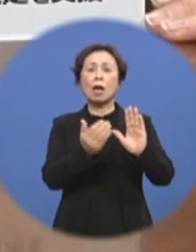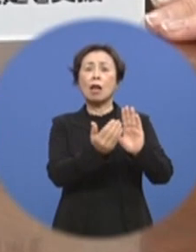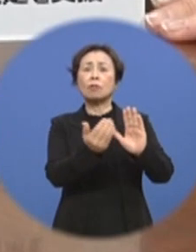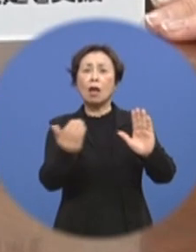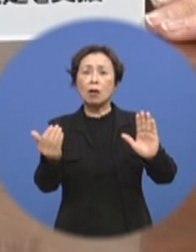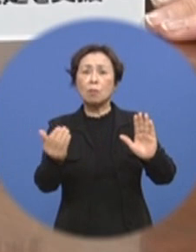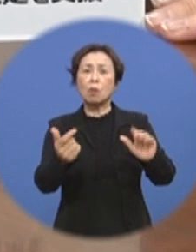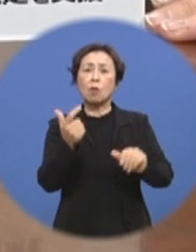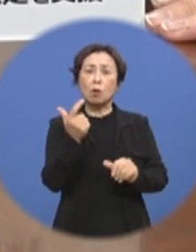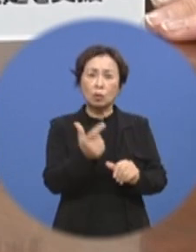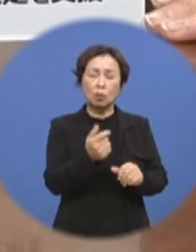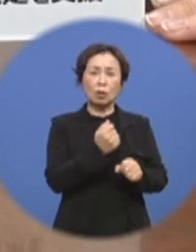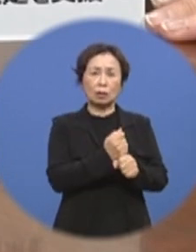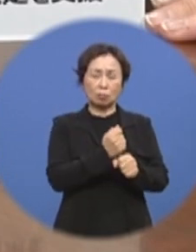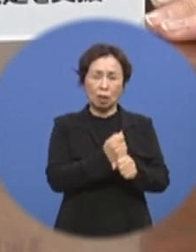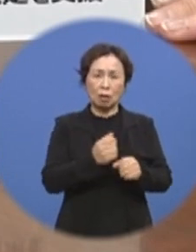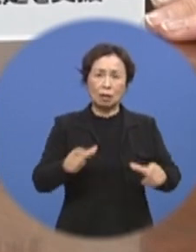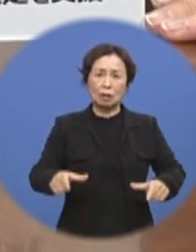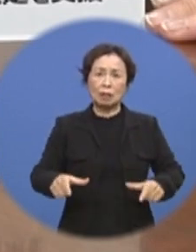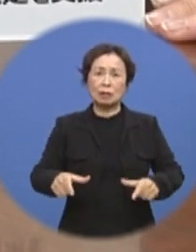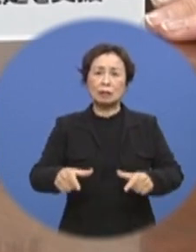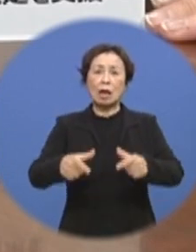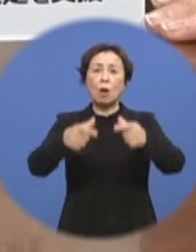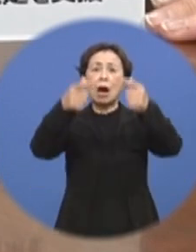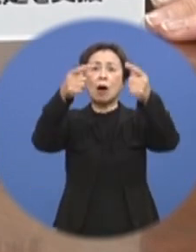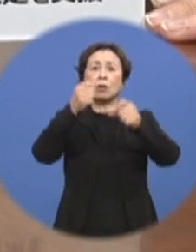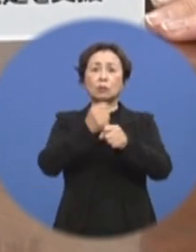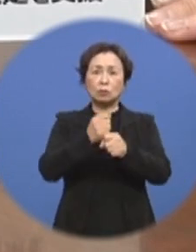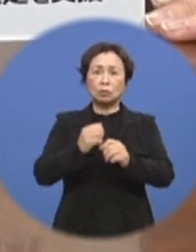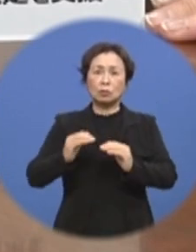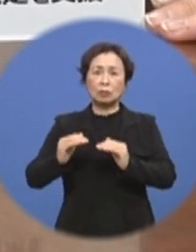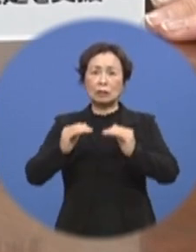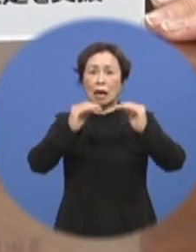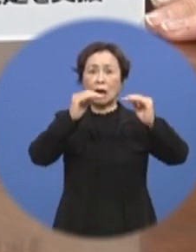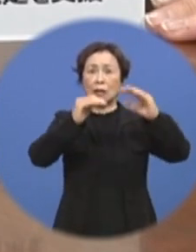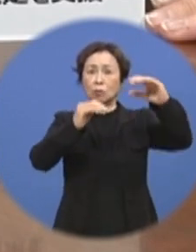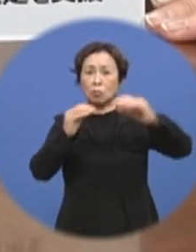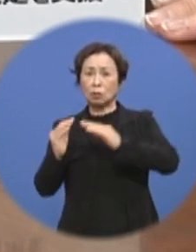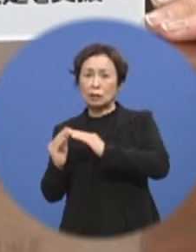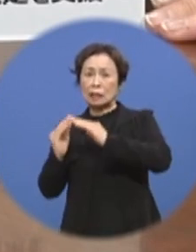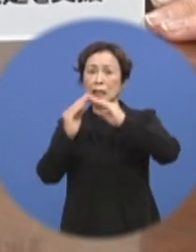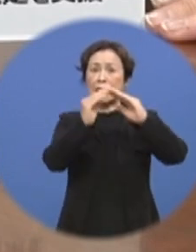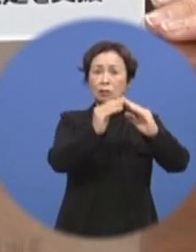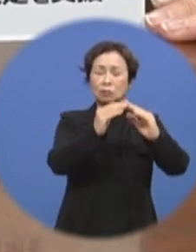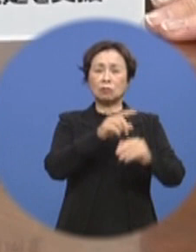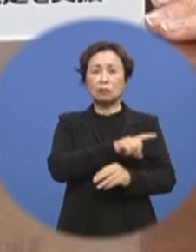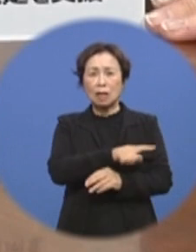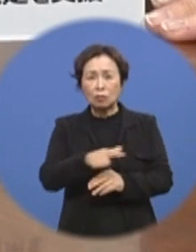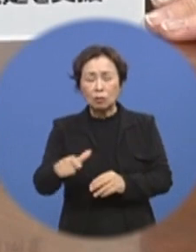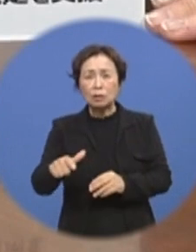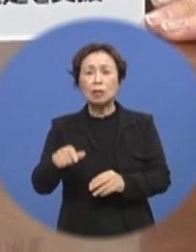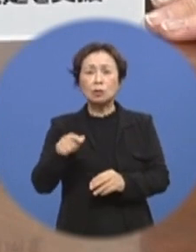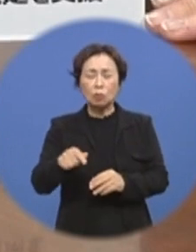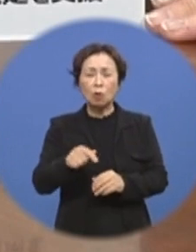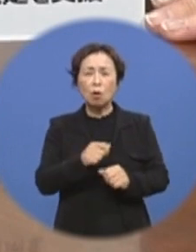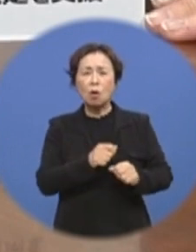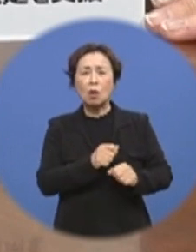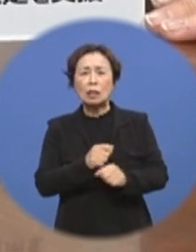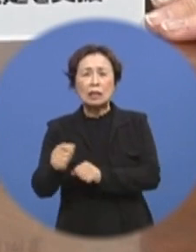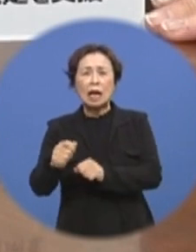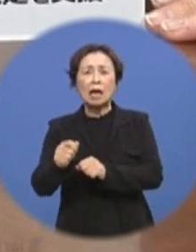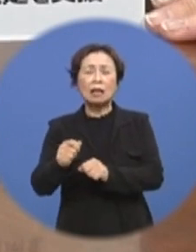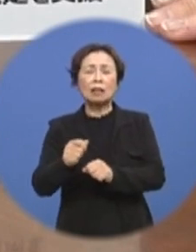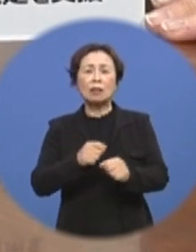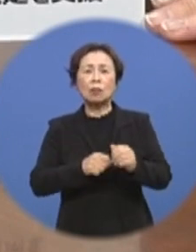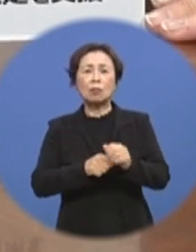それでたを立てたり高田移転したりいろんなことをして避難こんな地域を託すタイムなくて